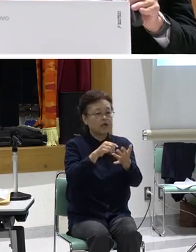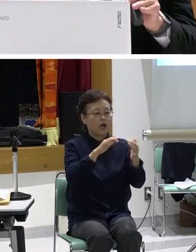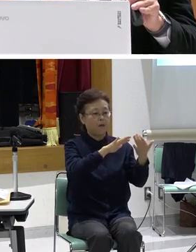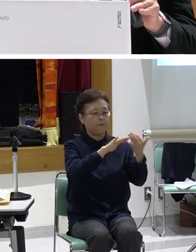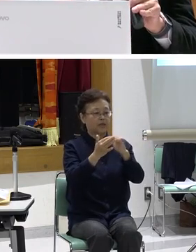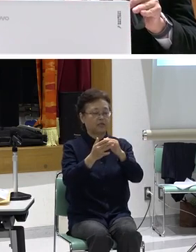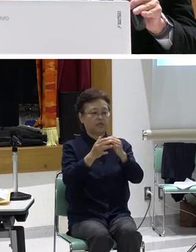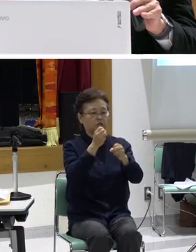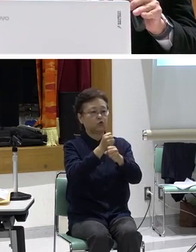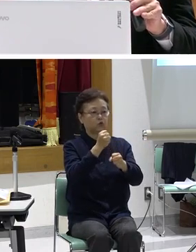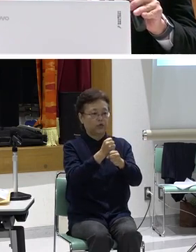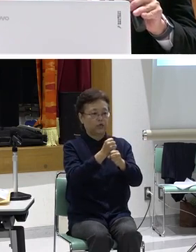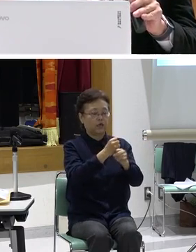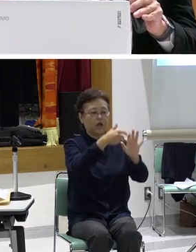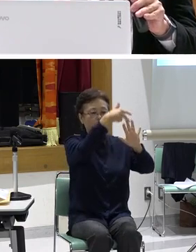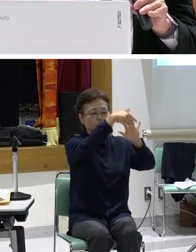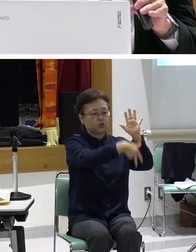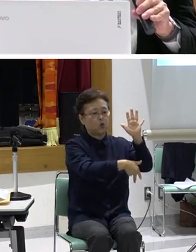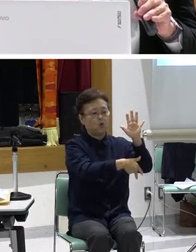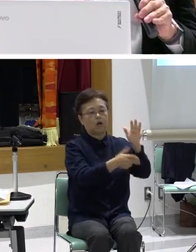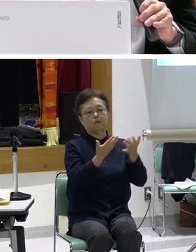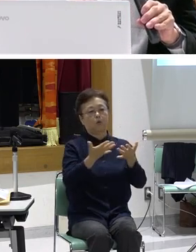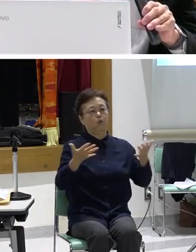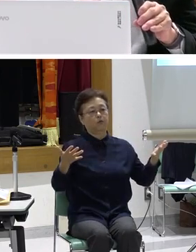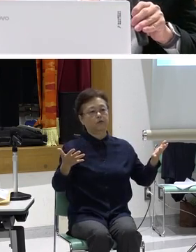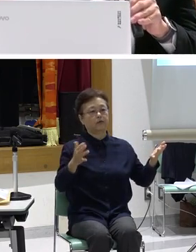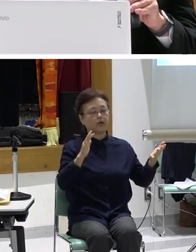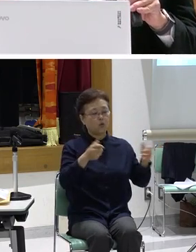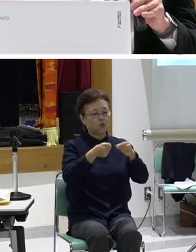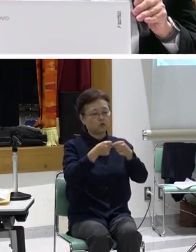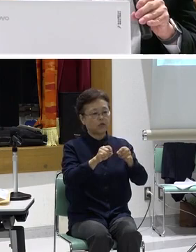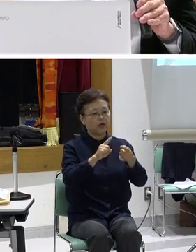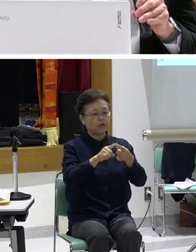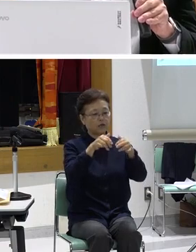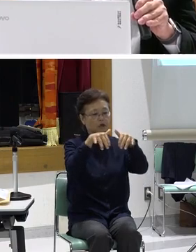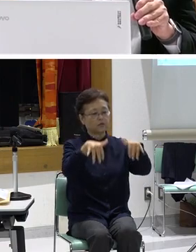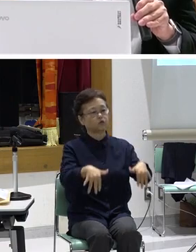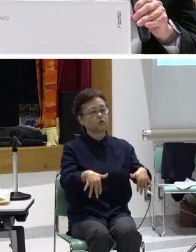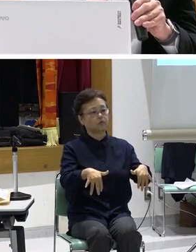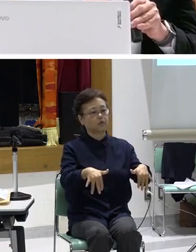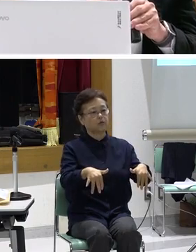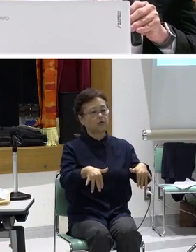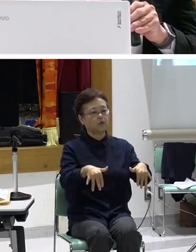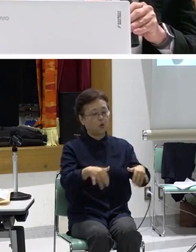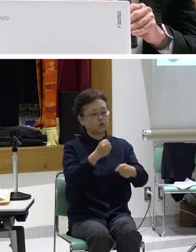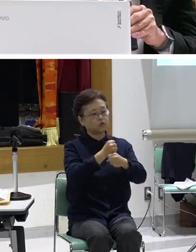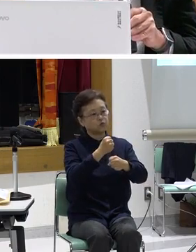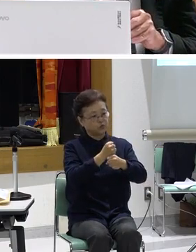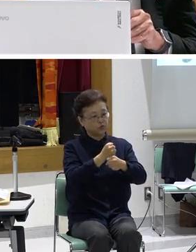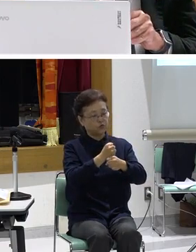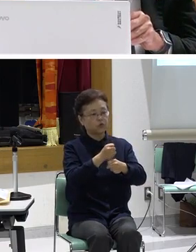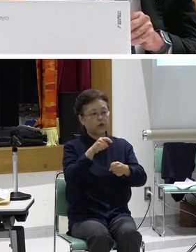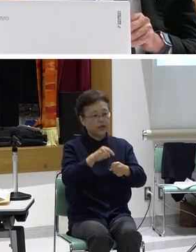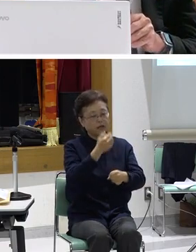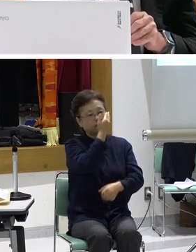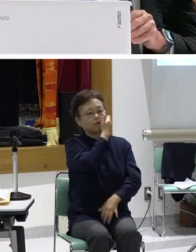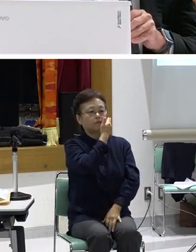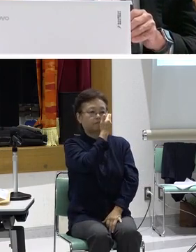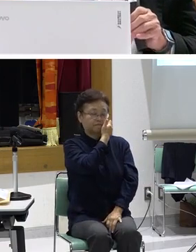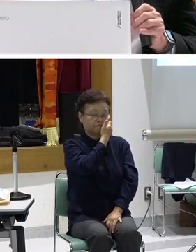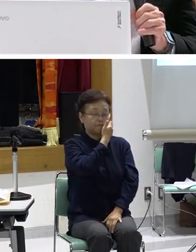ンとしてはよく言われるようになってきてるんですけども、それを具体的な仕組みとしてこう作り上げていくことが大事です